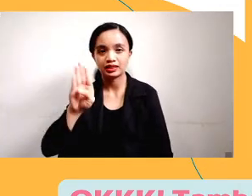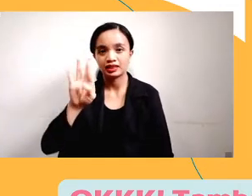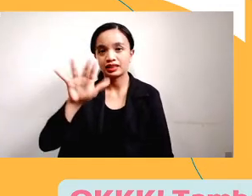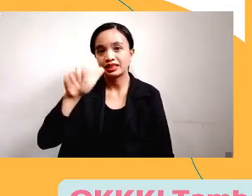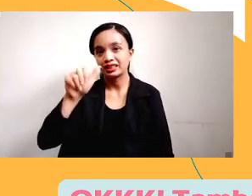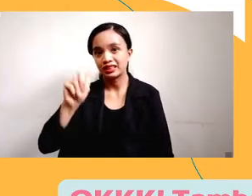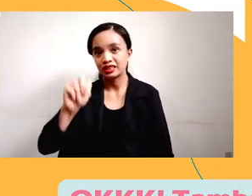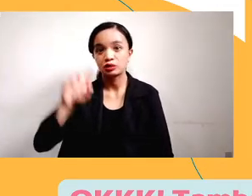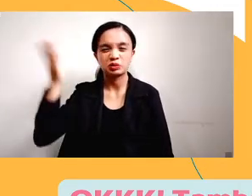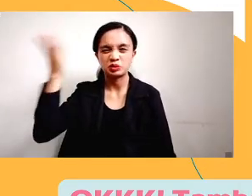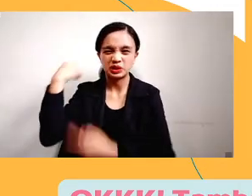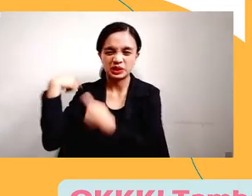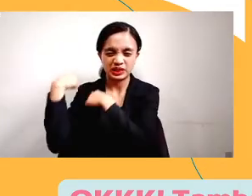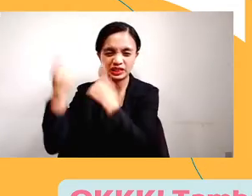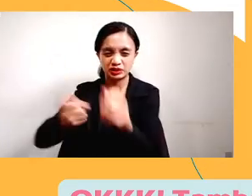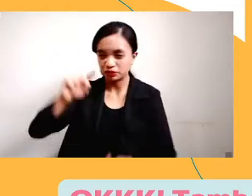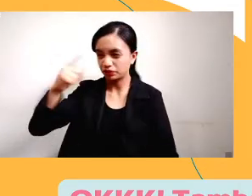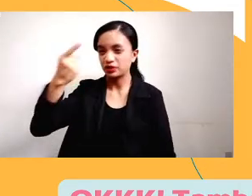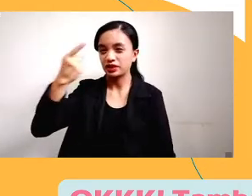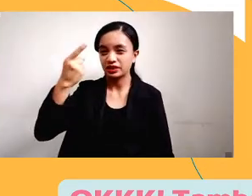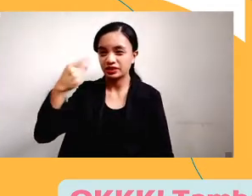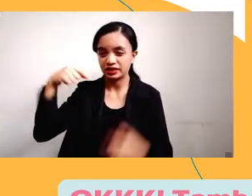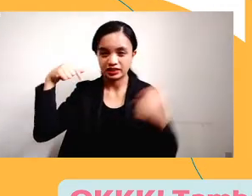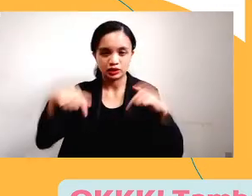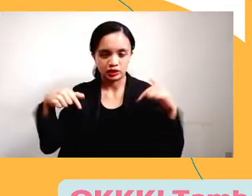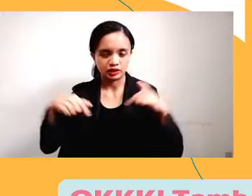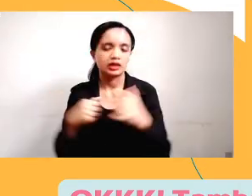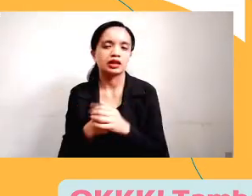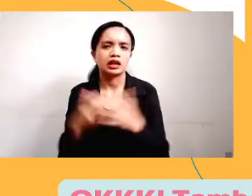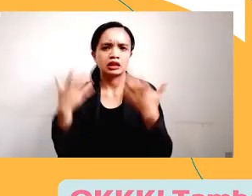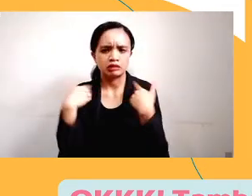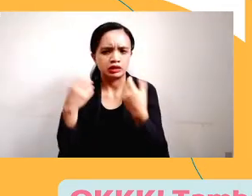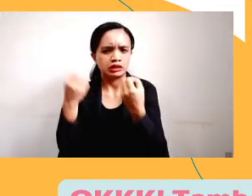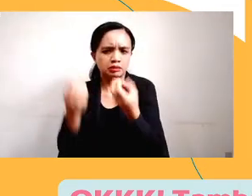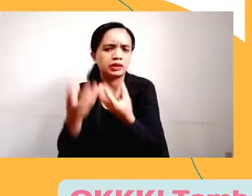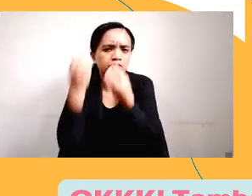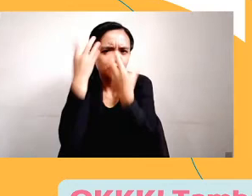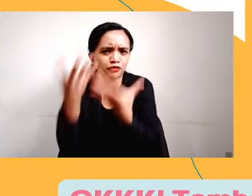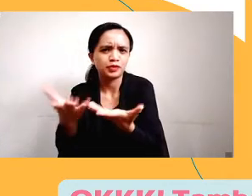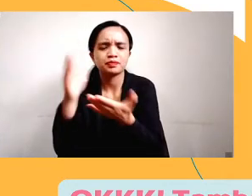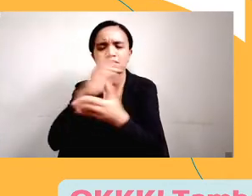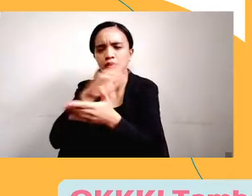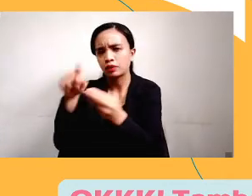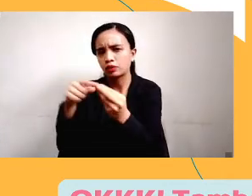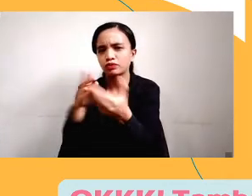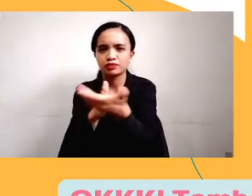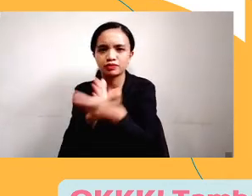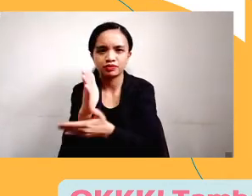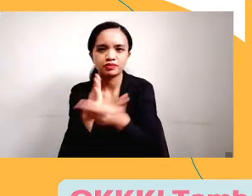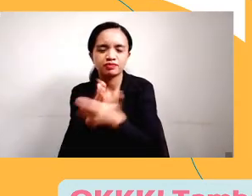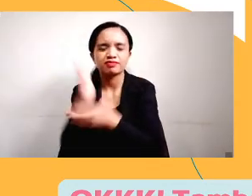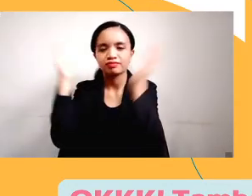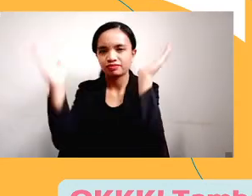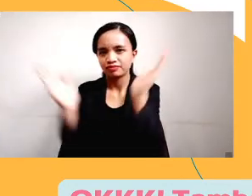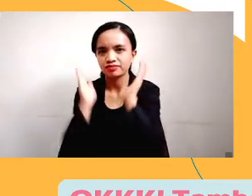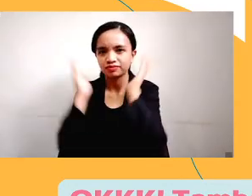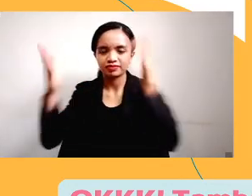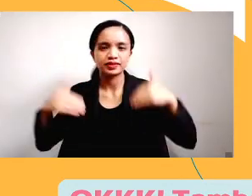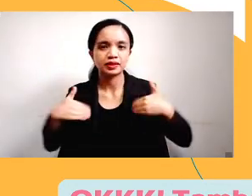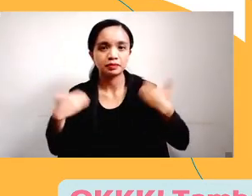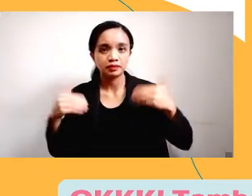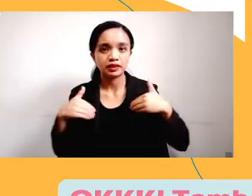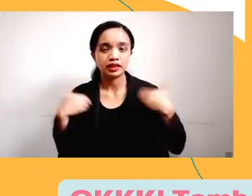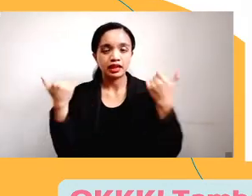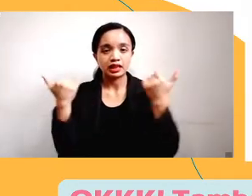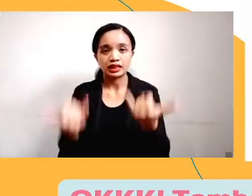lang. Marami na siyang mga naipaintindi sa atin ng mga karapatan natin bilang katambayer, bilang kabataan. At ngayon